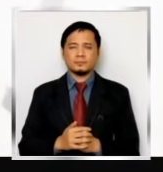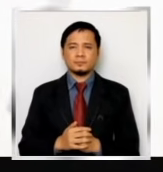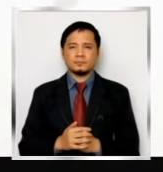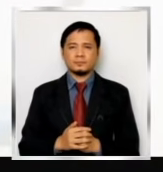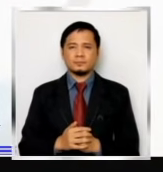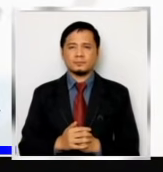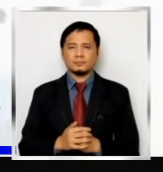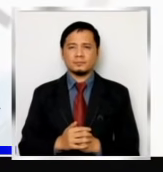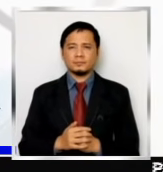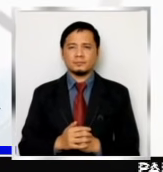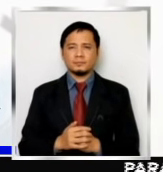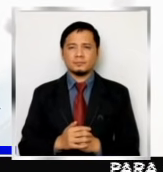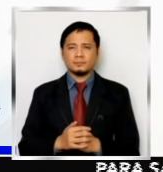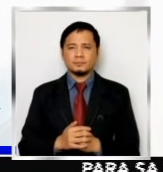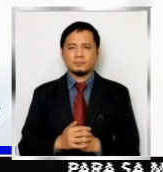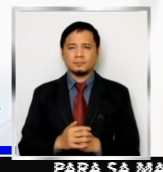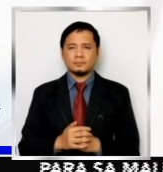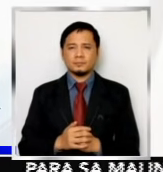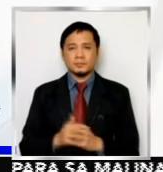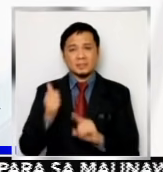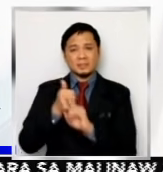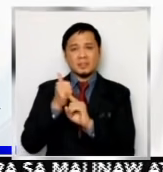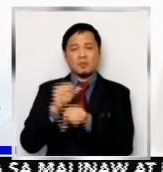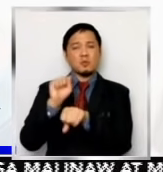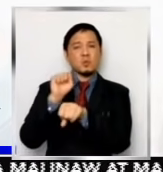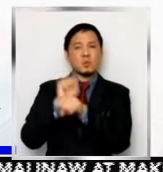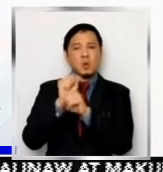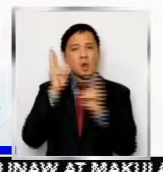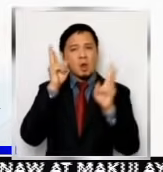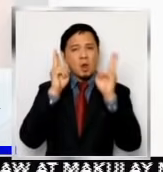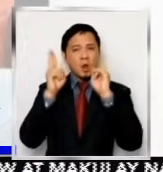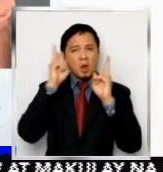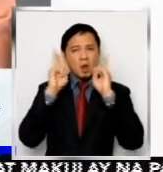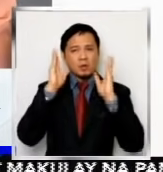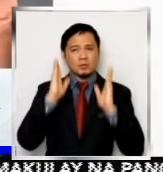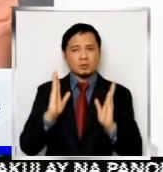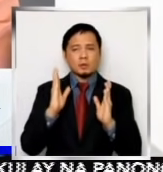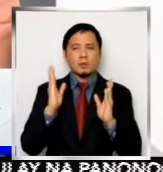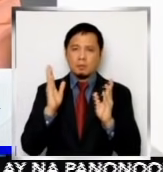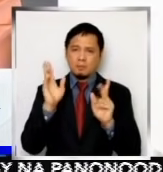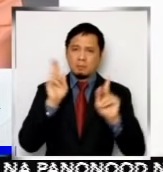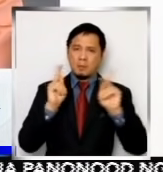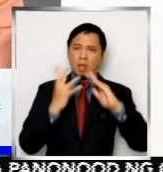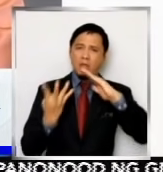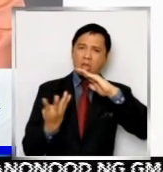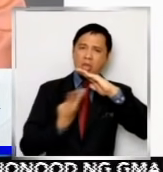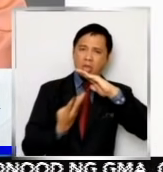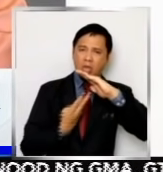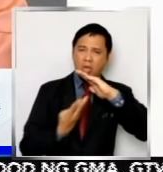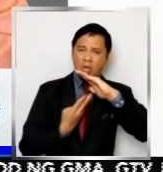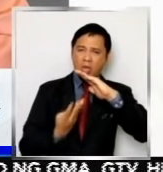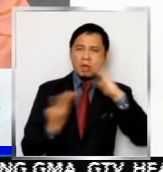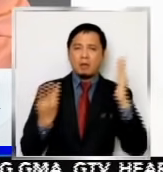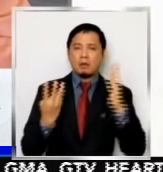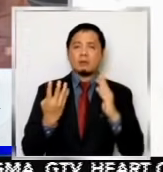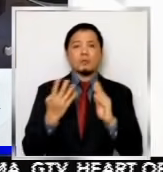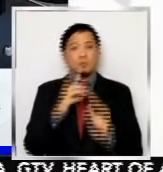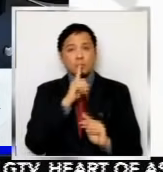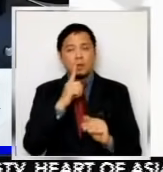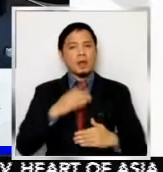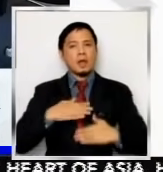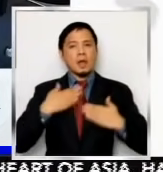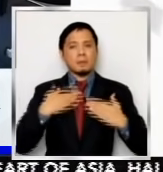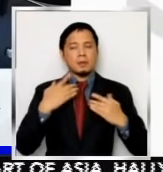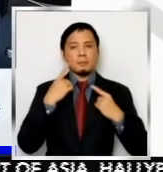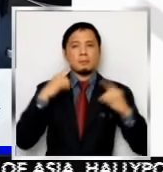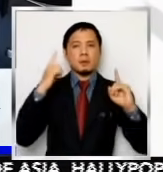Bilang stylist sa isang salon, iba't ibang taong nakakasalamuhan ni Melo Casiple. Kaya naman labi sa ikinatuwa ang anunsyo ng IATF kanina na pasok